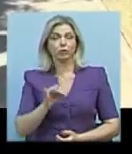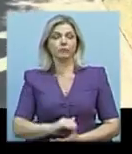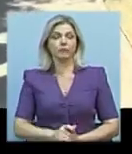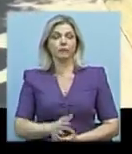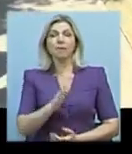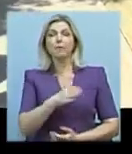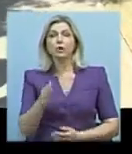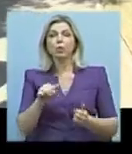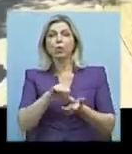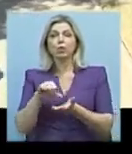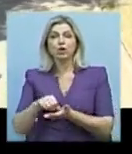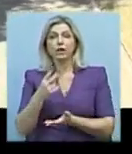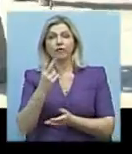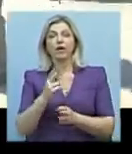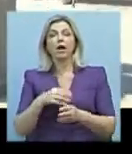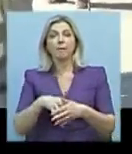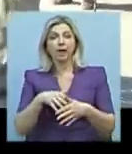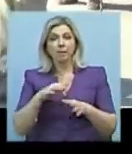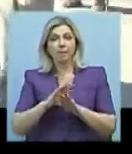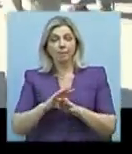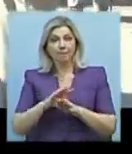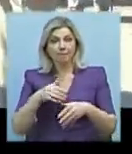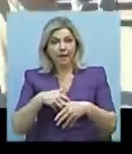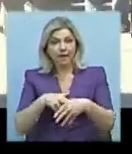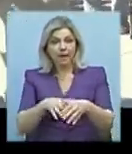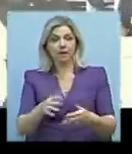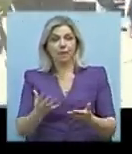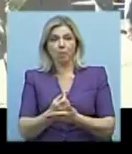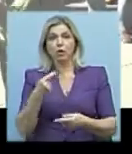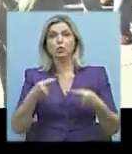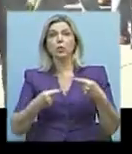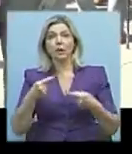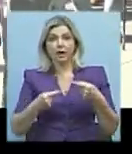Між учасниками двох мітингів виникла суперечка.